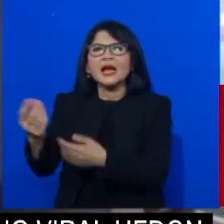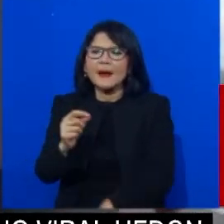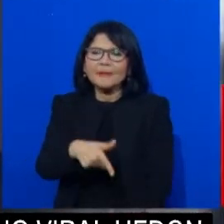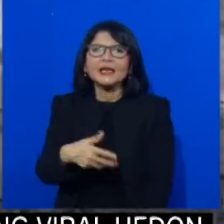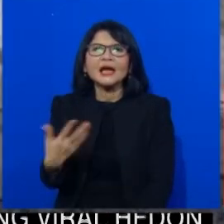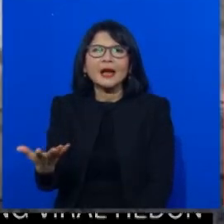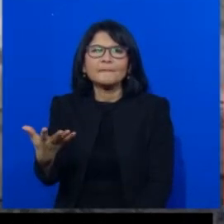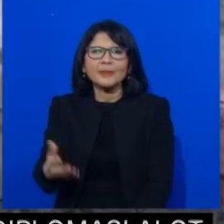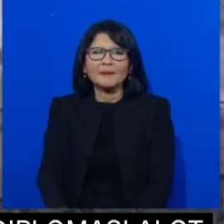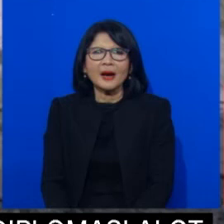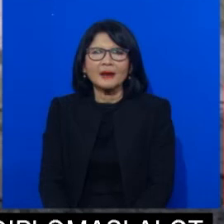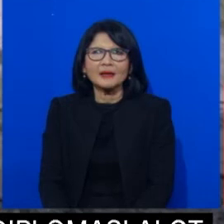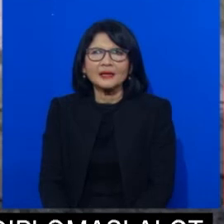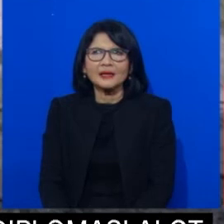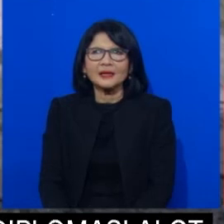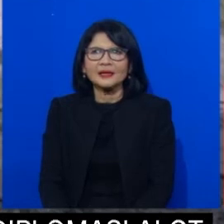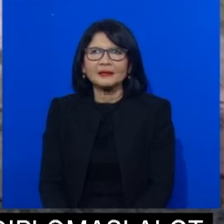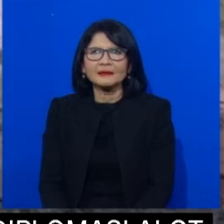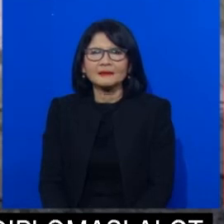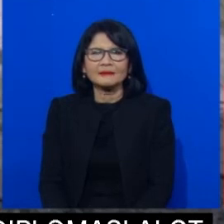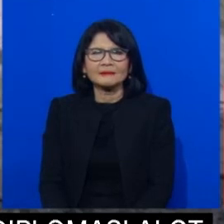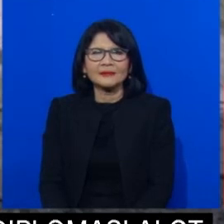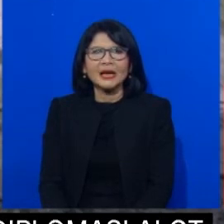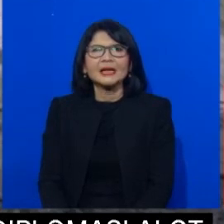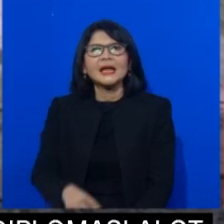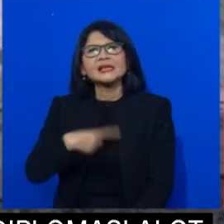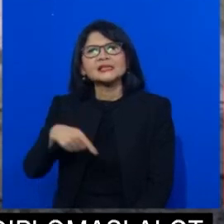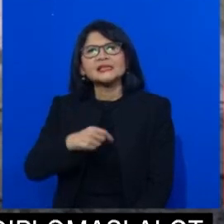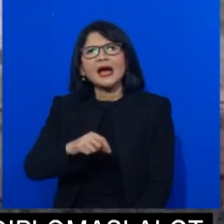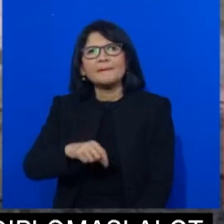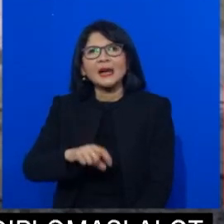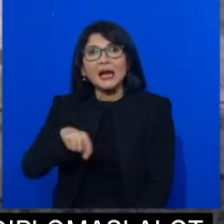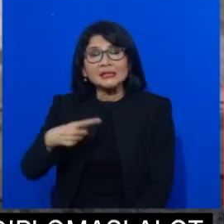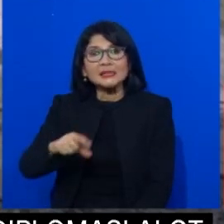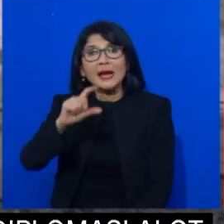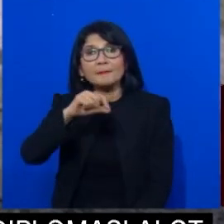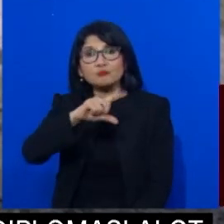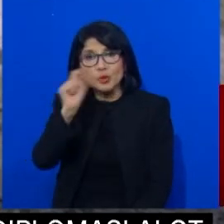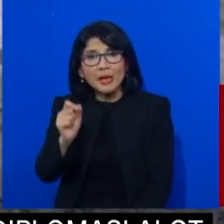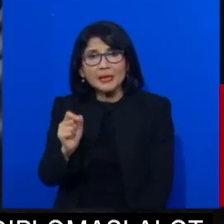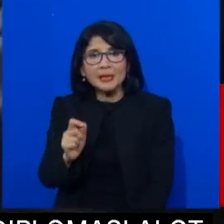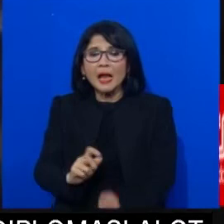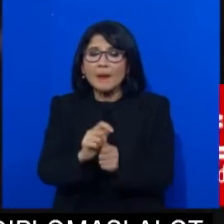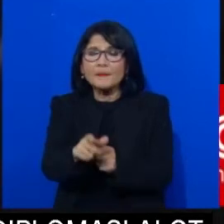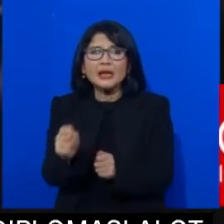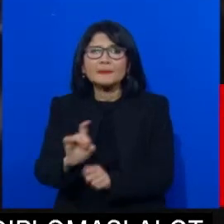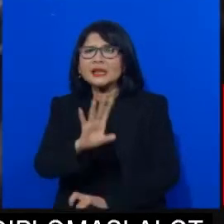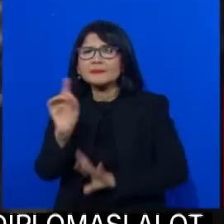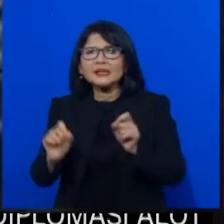ya sekitarlah 2 jutaan ini mah ada kali ya pengeluaran itu kontrakan sama itu ya.